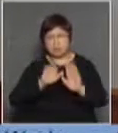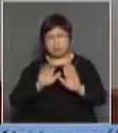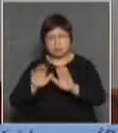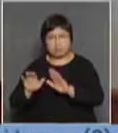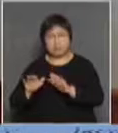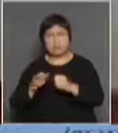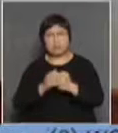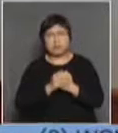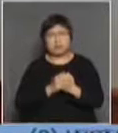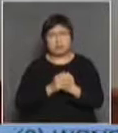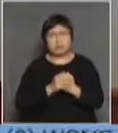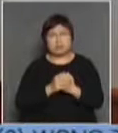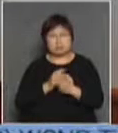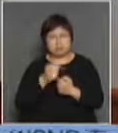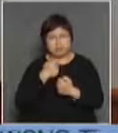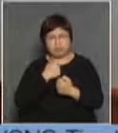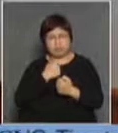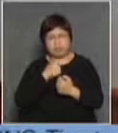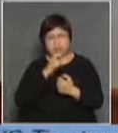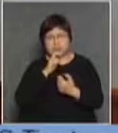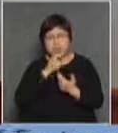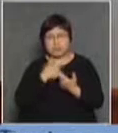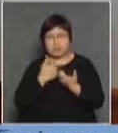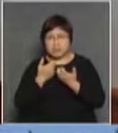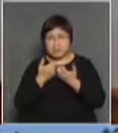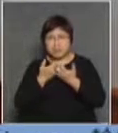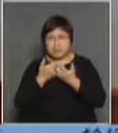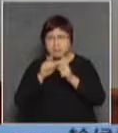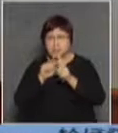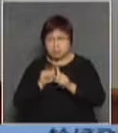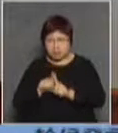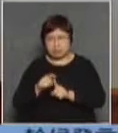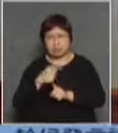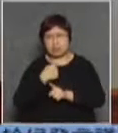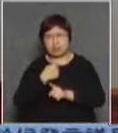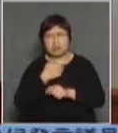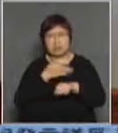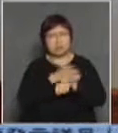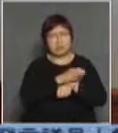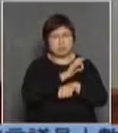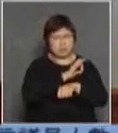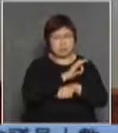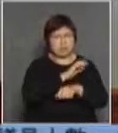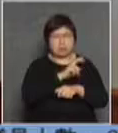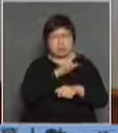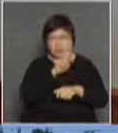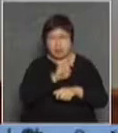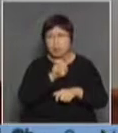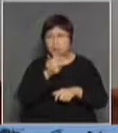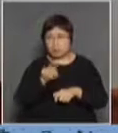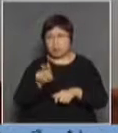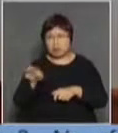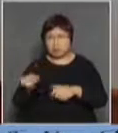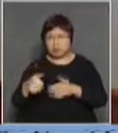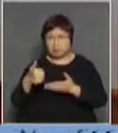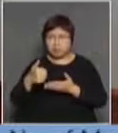務，必須要有量化的指標，讓社會看得到的成果。